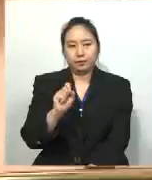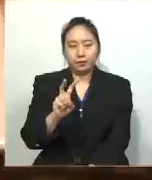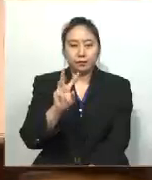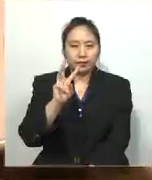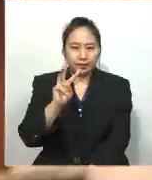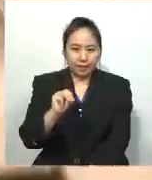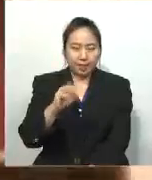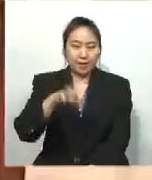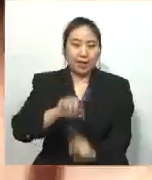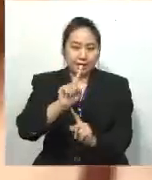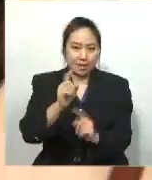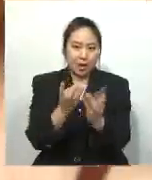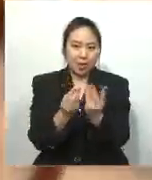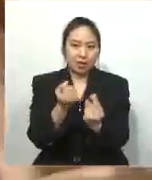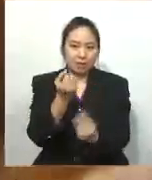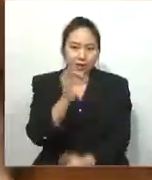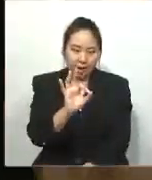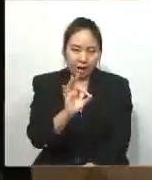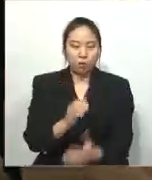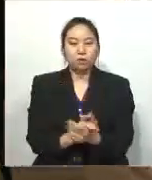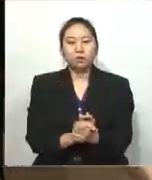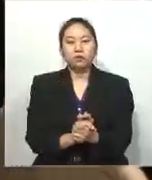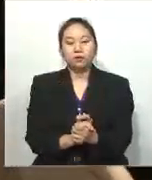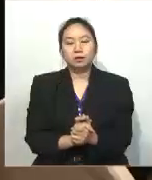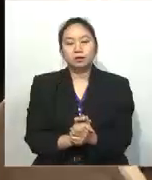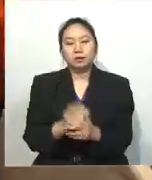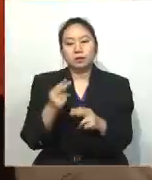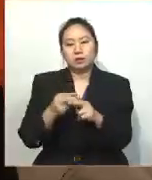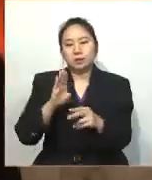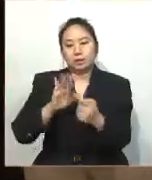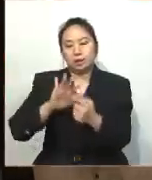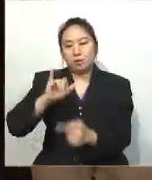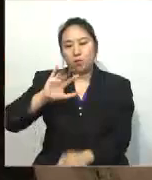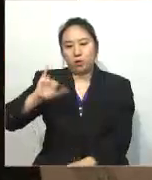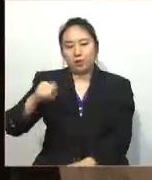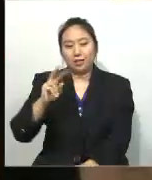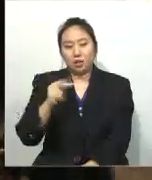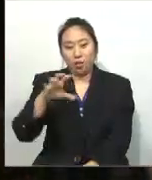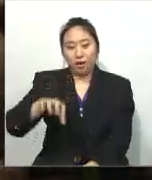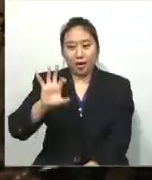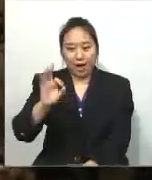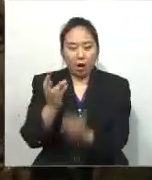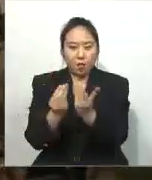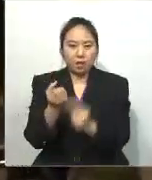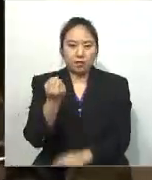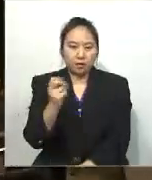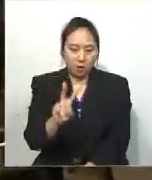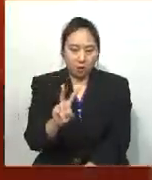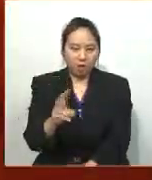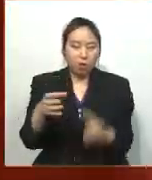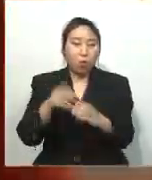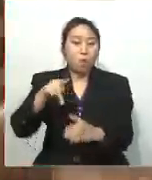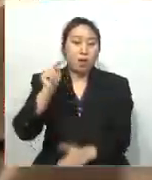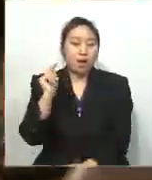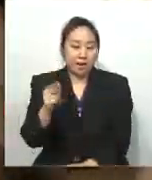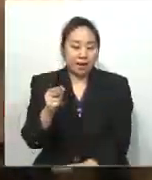คะเขต1ได้เบอร์19ค่ะนายบุญจงวงไตรรัตน์เขต9นะคะได้เบอร์12ค่ะส่วนพรรคเพื่อไทยเขต